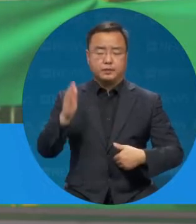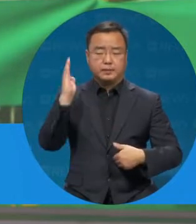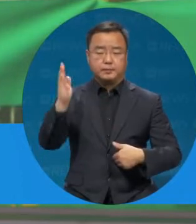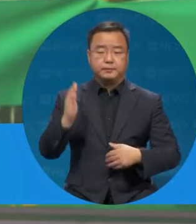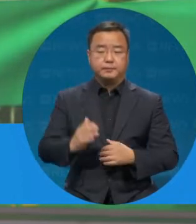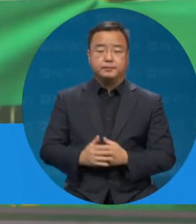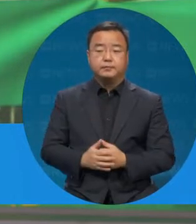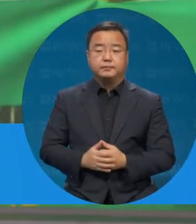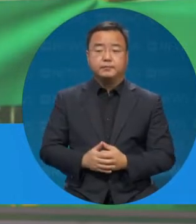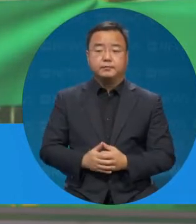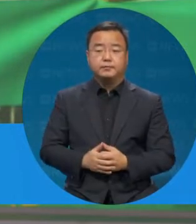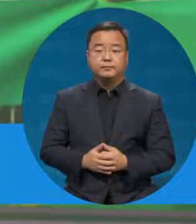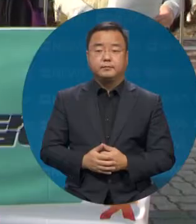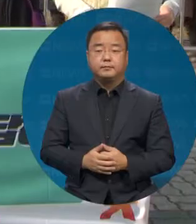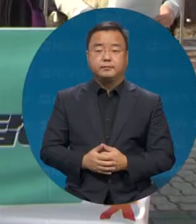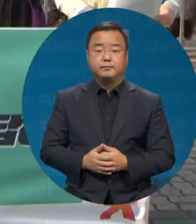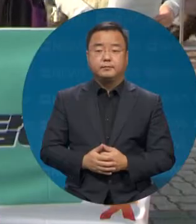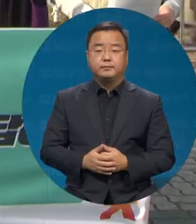기자가 취재했습니다.